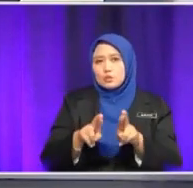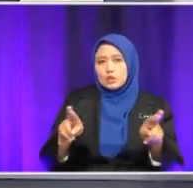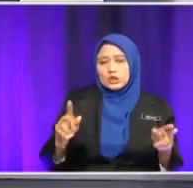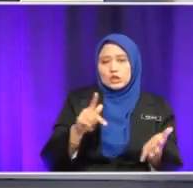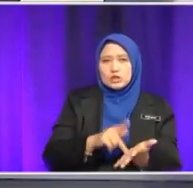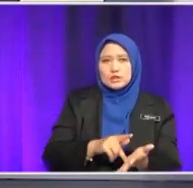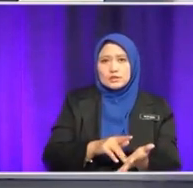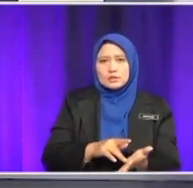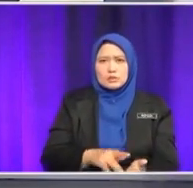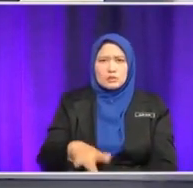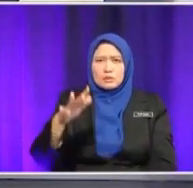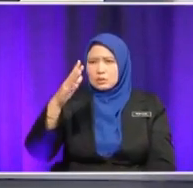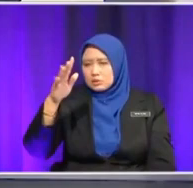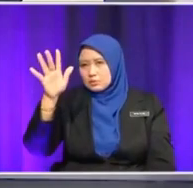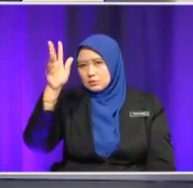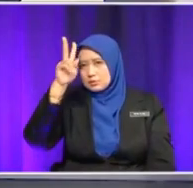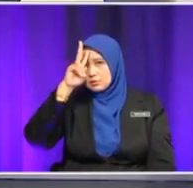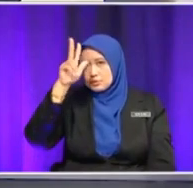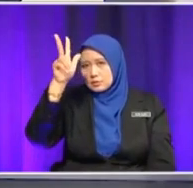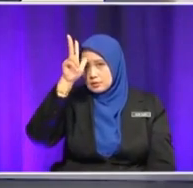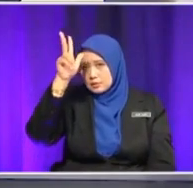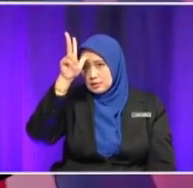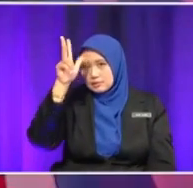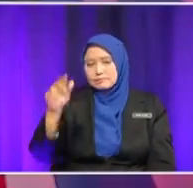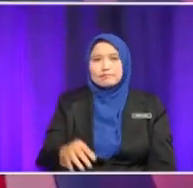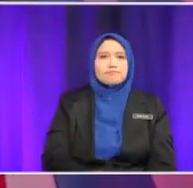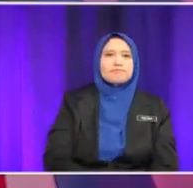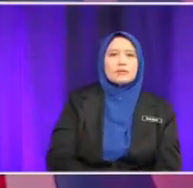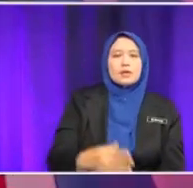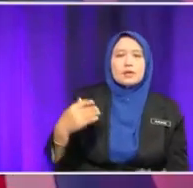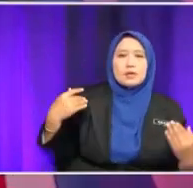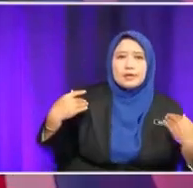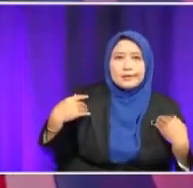dan juga ditambah dengan yang tadi Kita bincang tadi